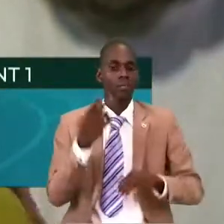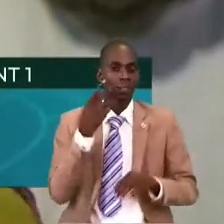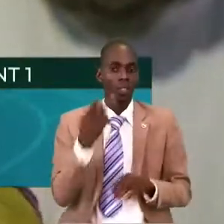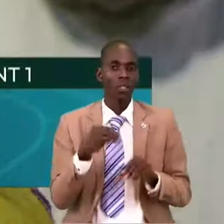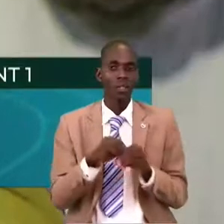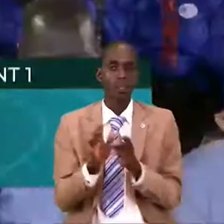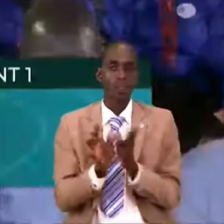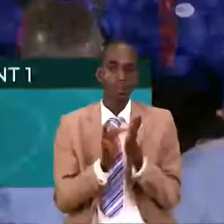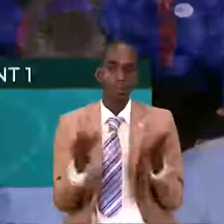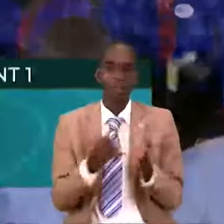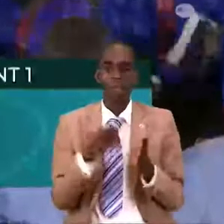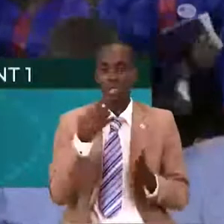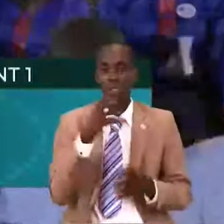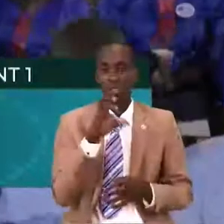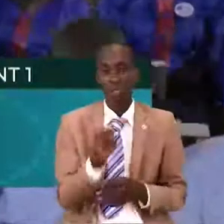Exode 15, 13.